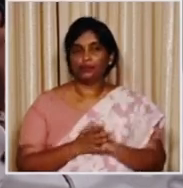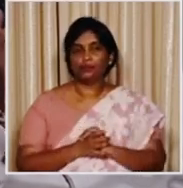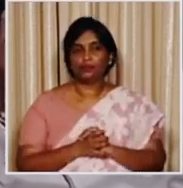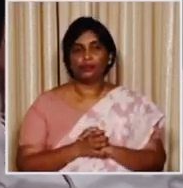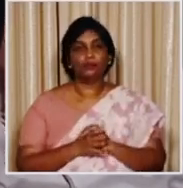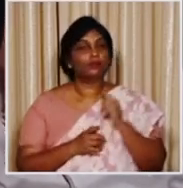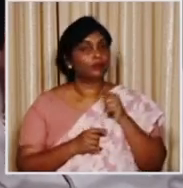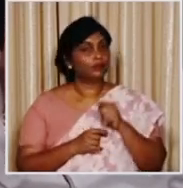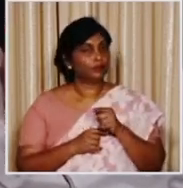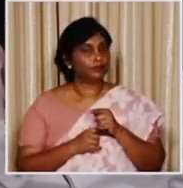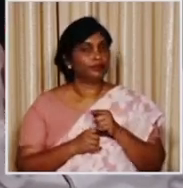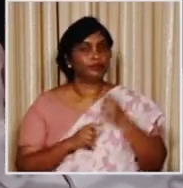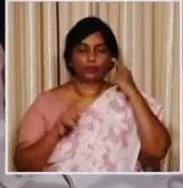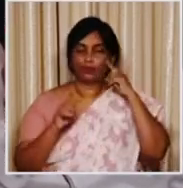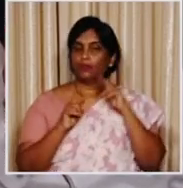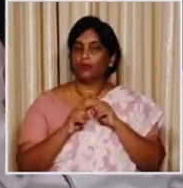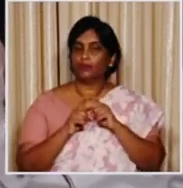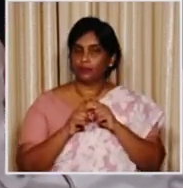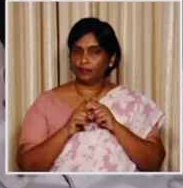මේ පිළිබඳව